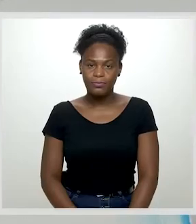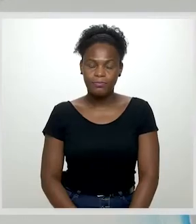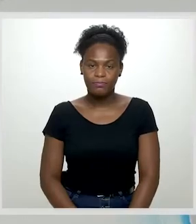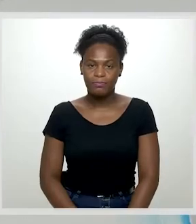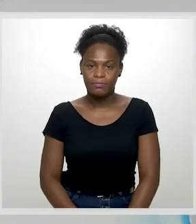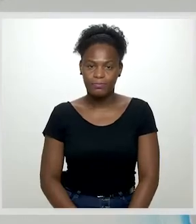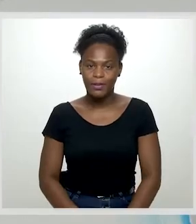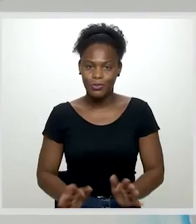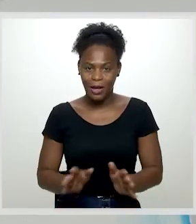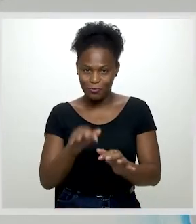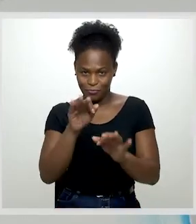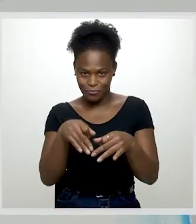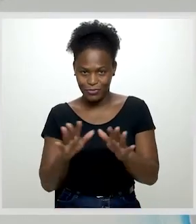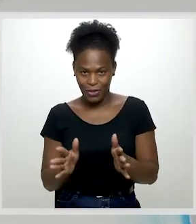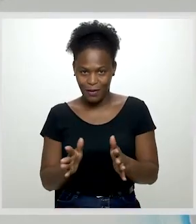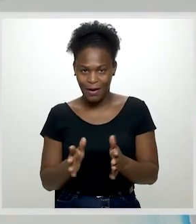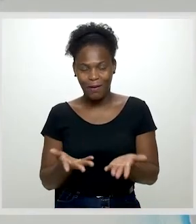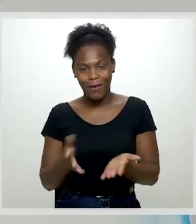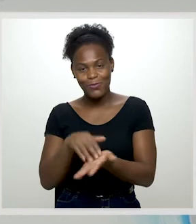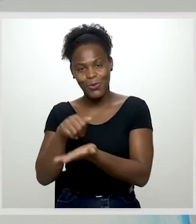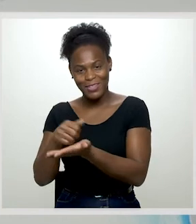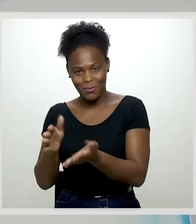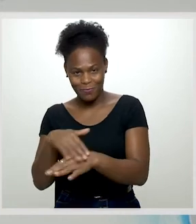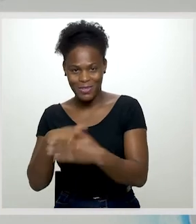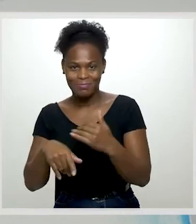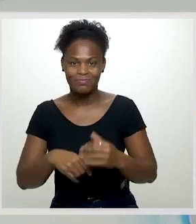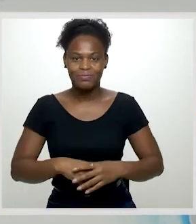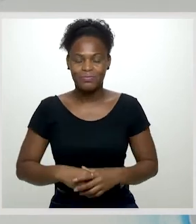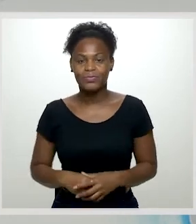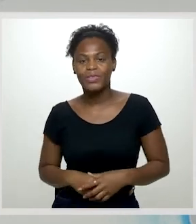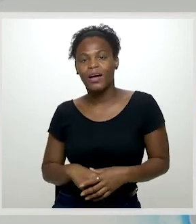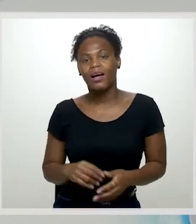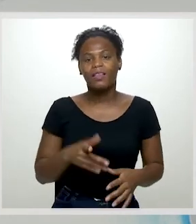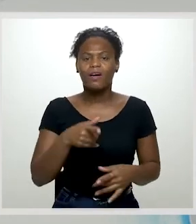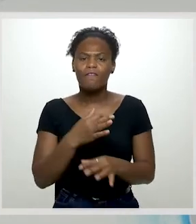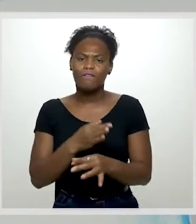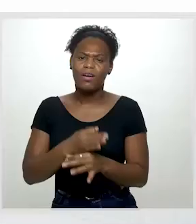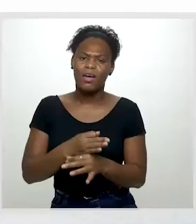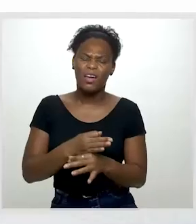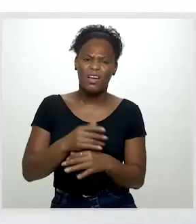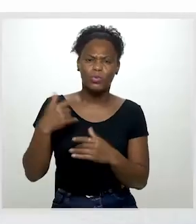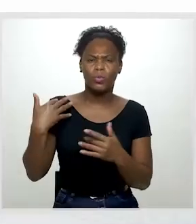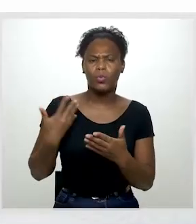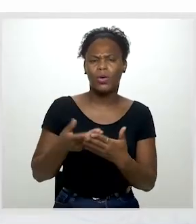Ça y est, tu as terminé? On passe à la correction. On le fait depuis une dizaine d'années.